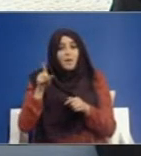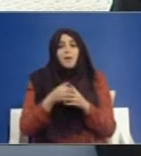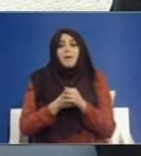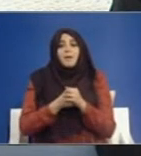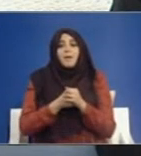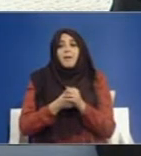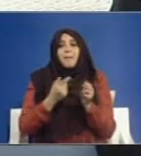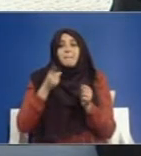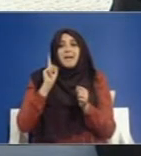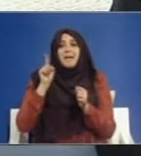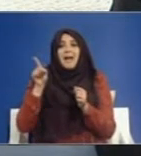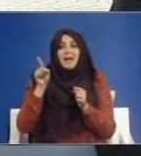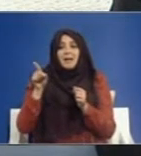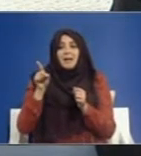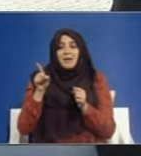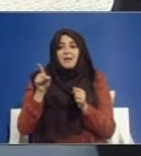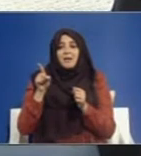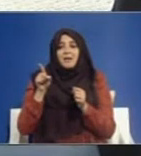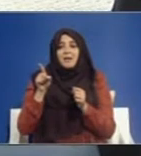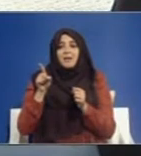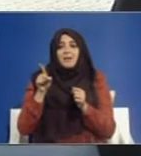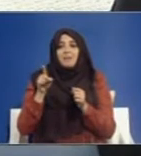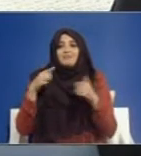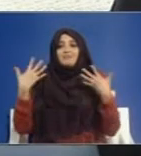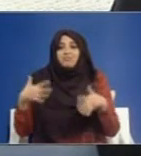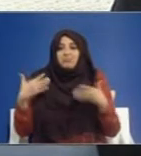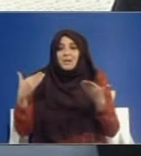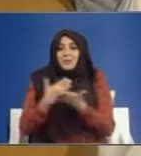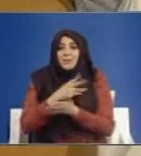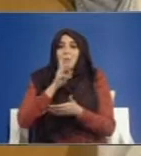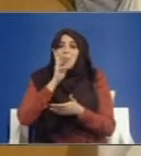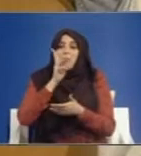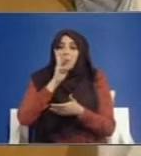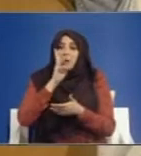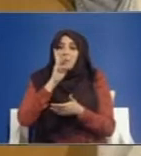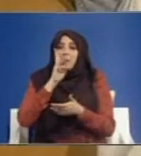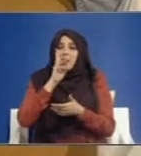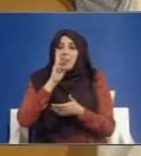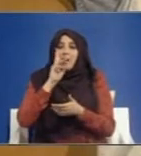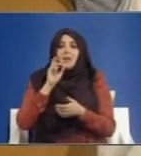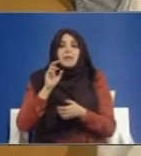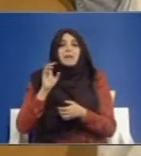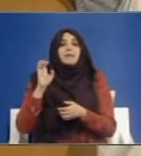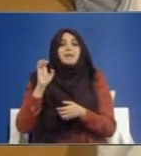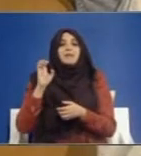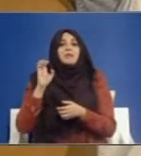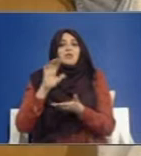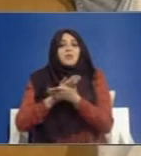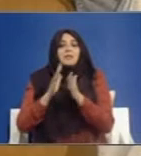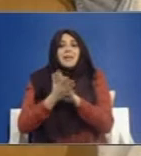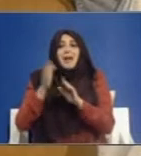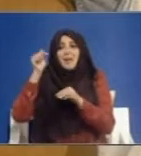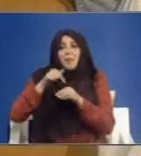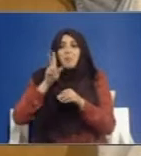بصح في هذيك الفتره صرات مشكل في الخدمات الاجتماعيه وقالوا بلي سرقوا اموال ودي تورنمون مانيش عارفه